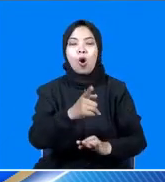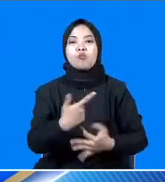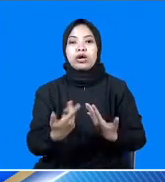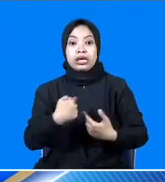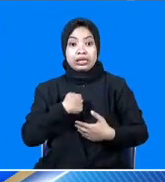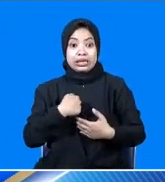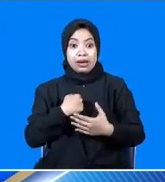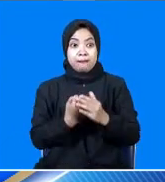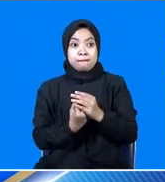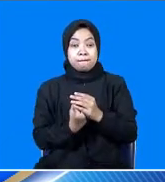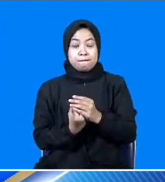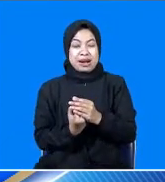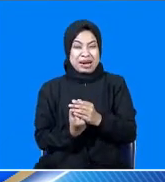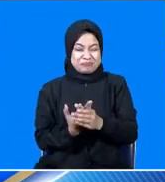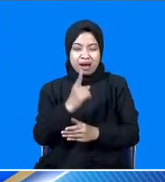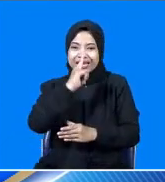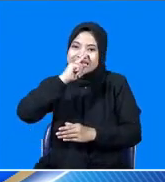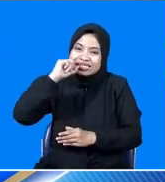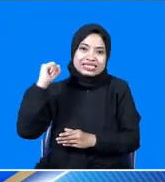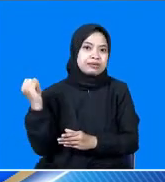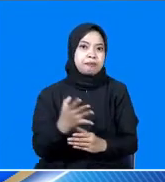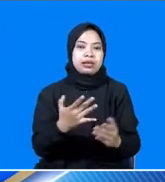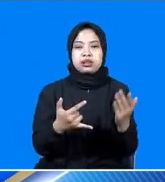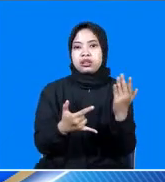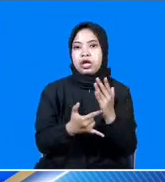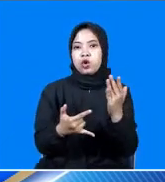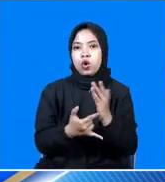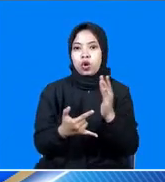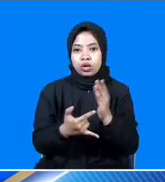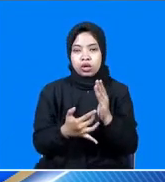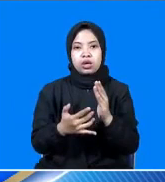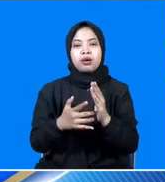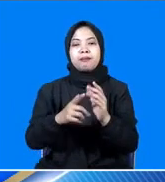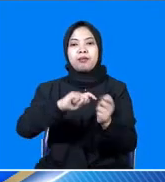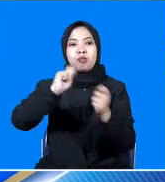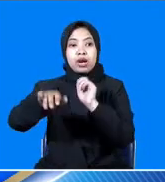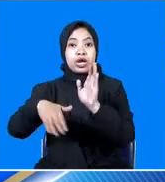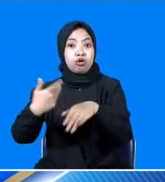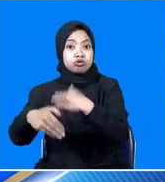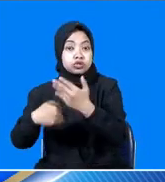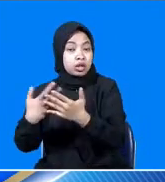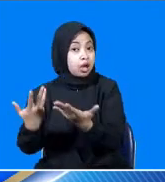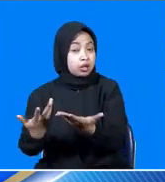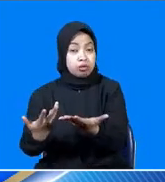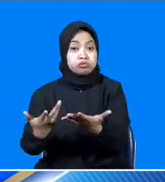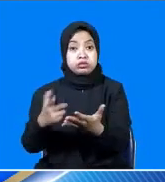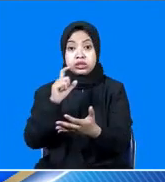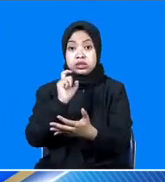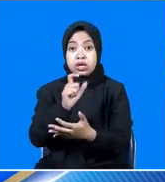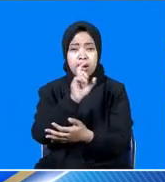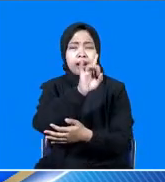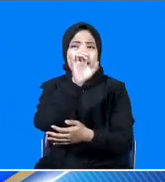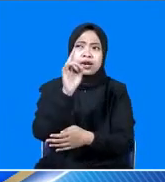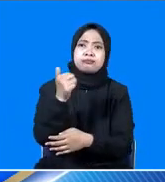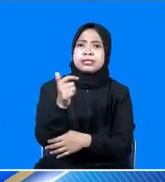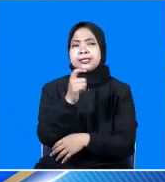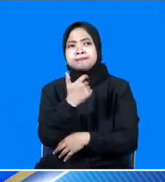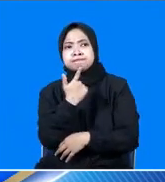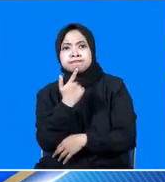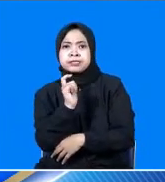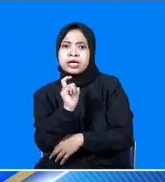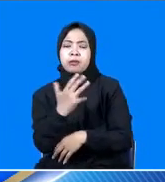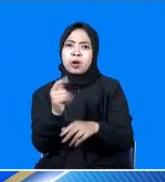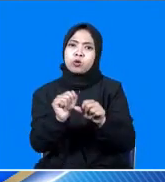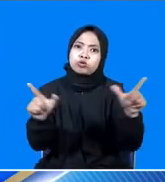yang berkembang begitu cepat dengan teknologi dengan evolusi industri mungkin ada cara-cara lain untuk membuktikan